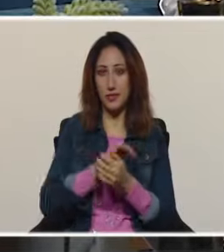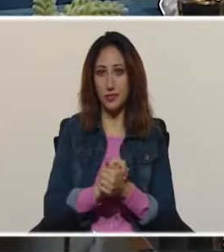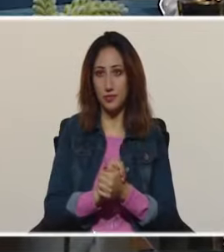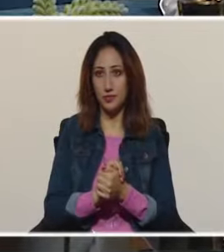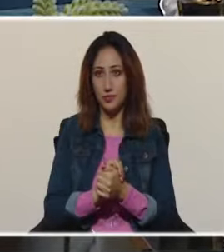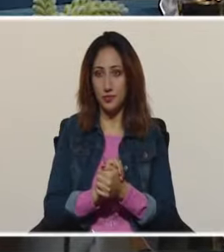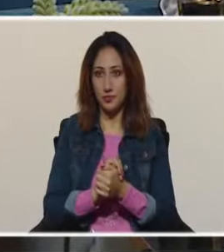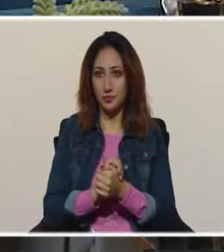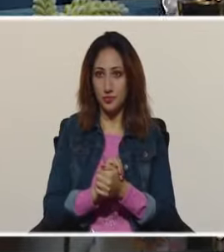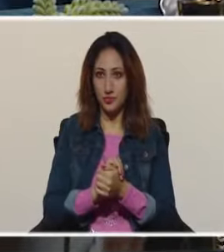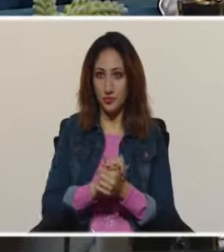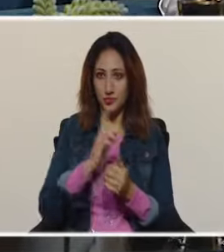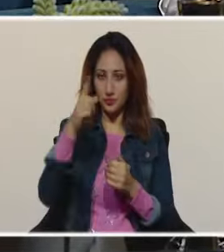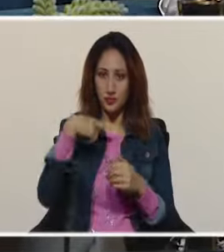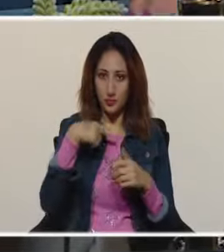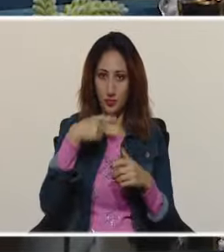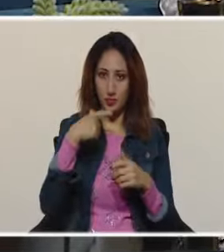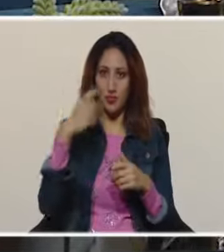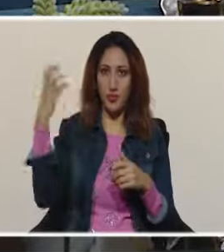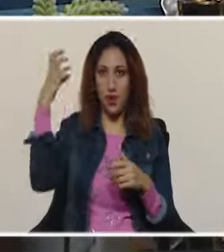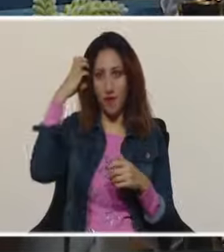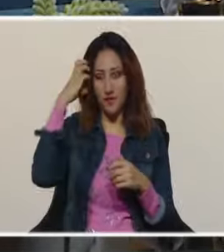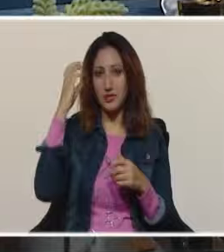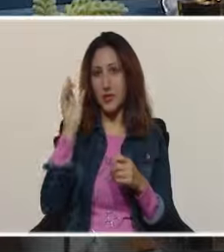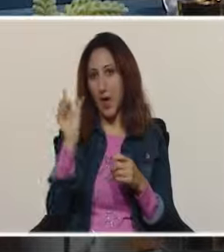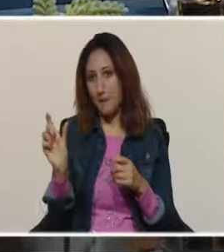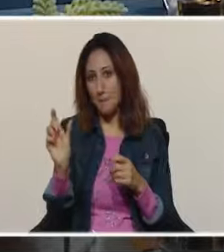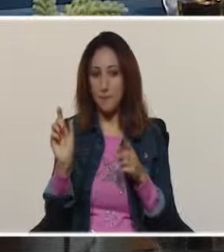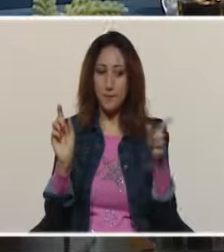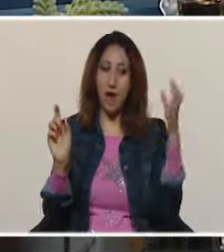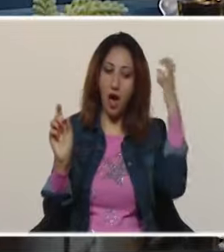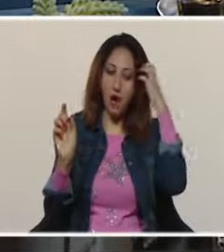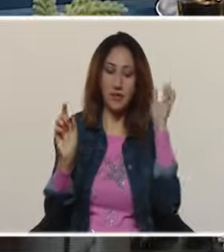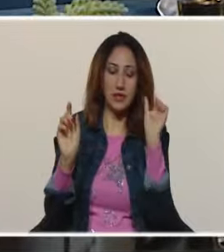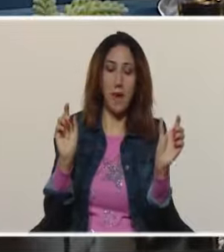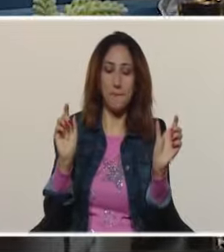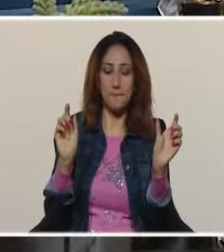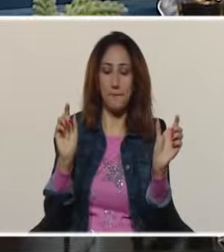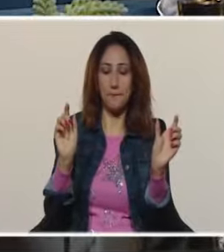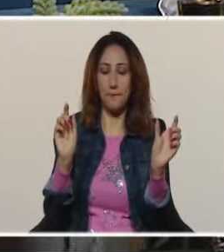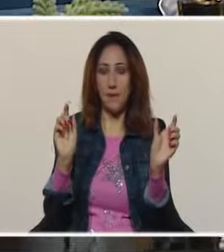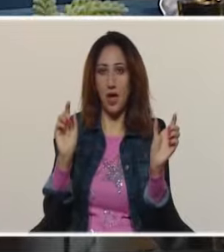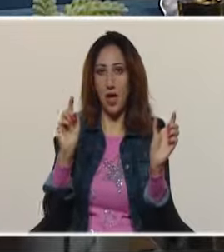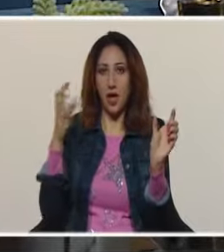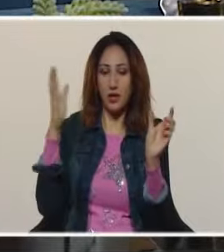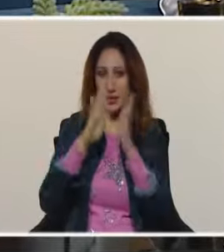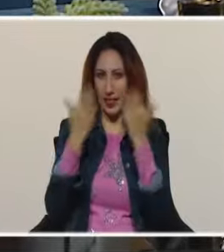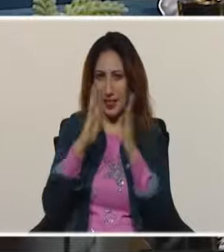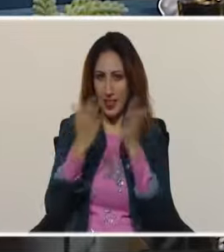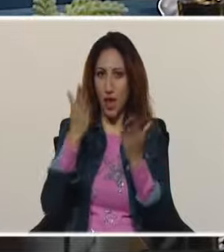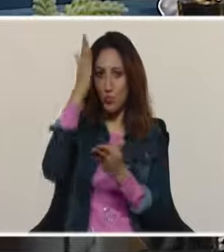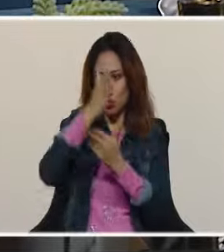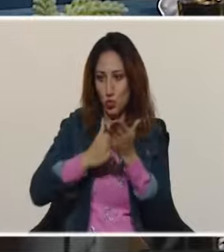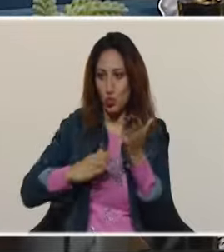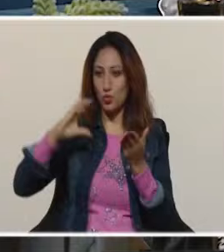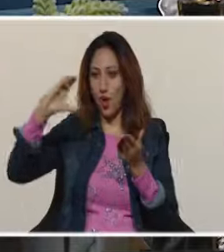بنتي هنعمل ايه؟ انا هحفظ 5 فصول وانا هحفظ 5 فصول. تمام تمام. الدنيا تمام تمام خلاص. هي حفظت ال5 فصول بتوعها